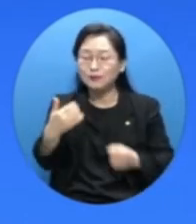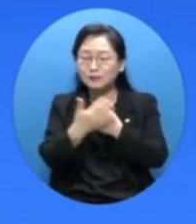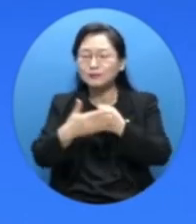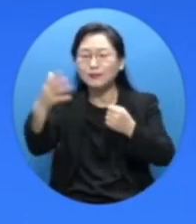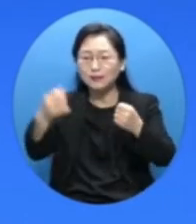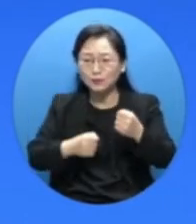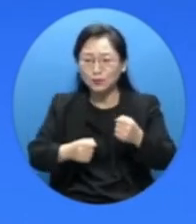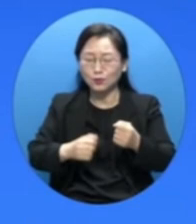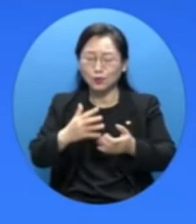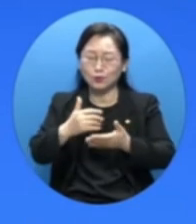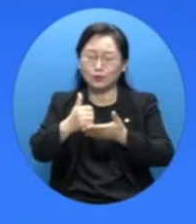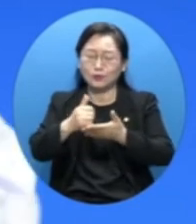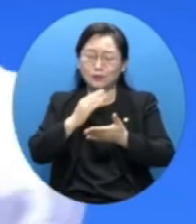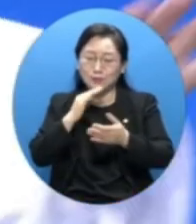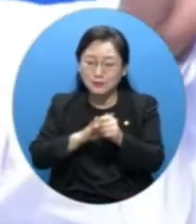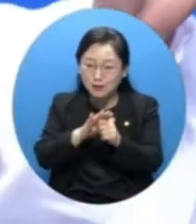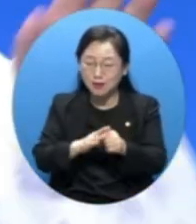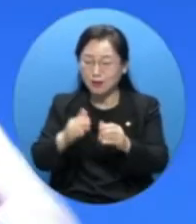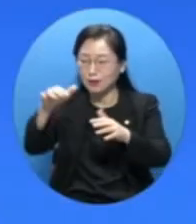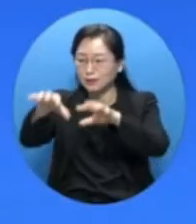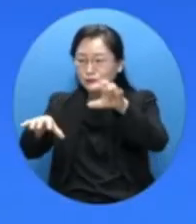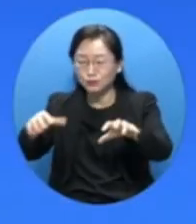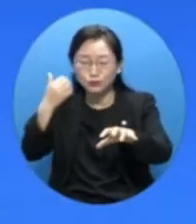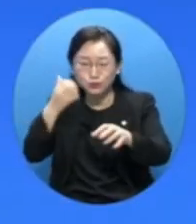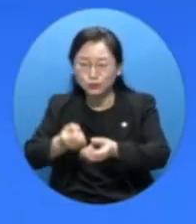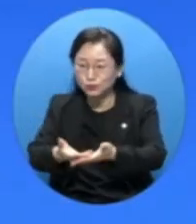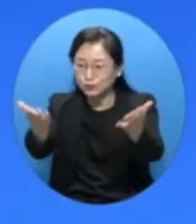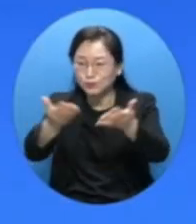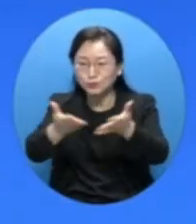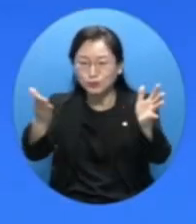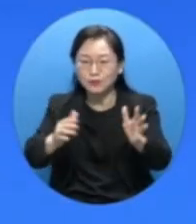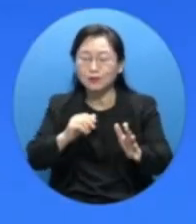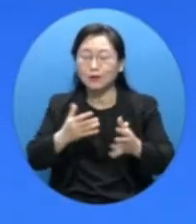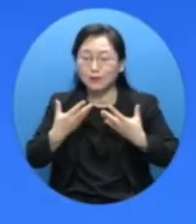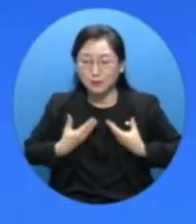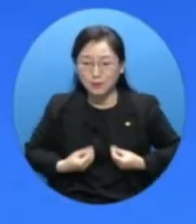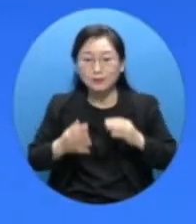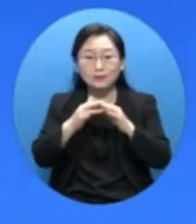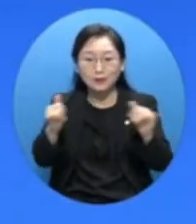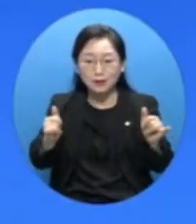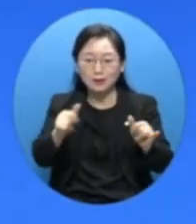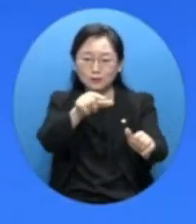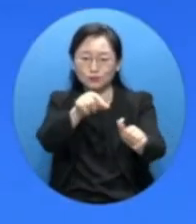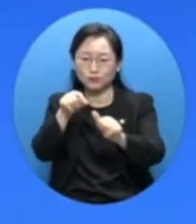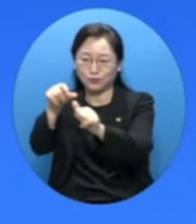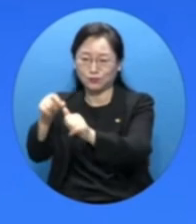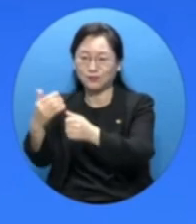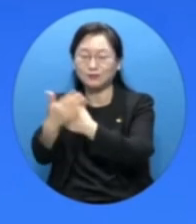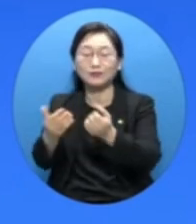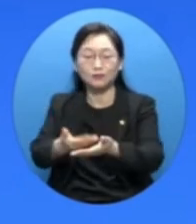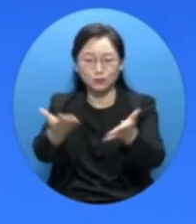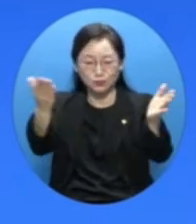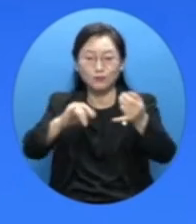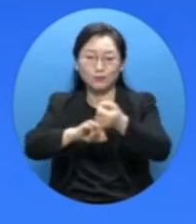가지고 주님께 받은 사랑을 이웃에 펼쳐 절망에 처한 사람들에게 구원의 은혜를 전해야 되는